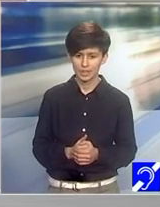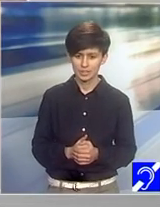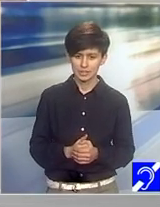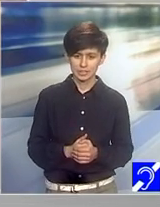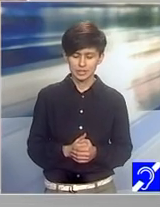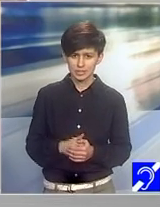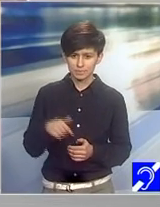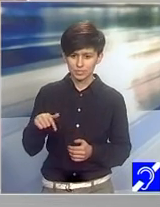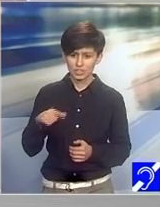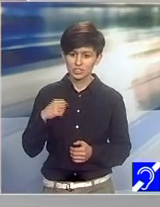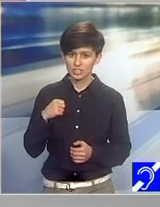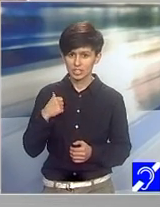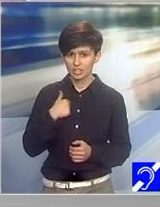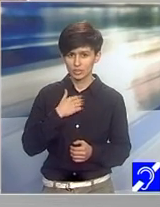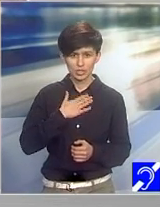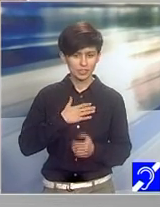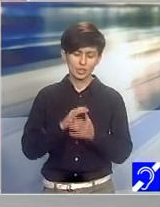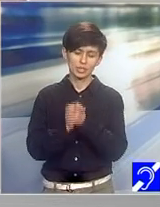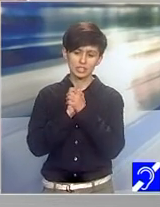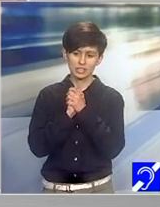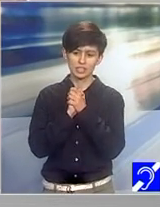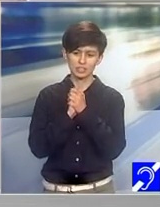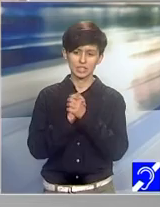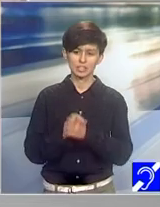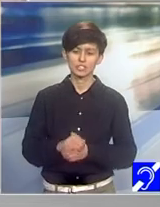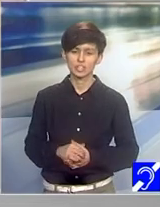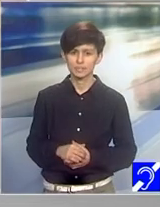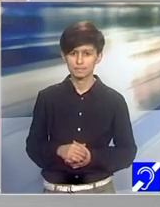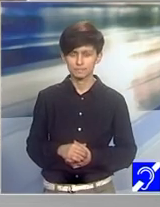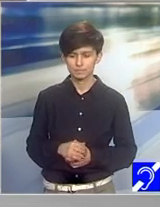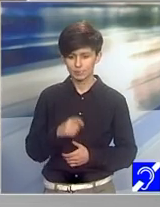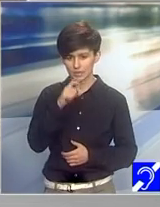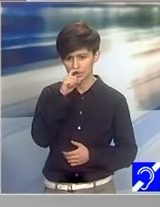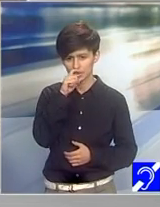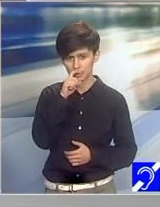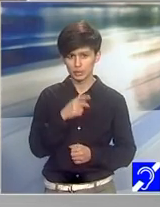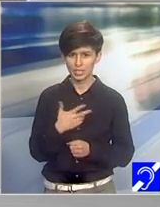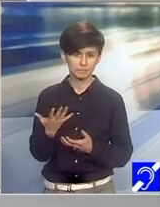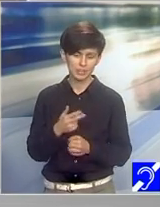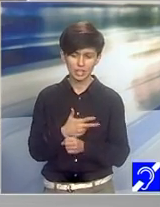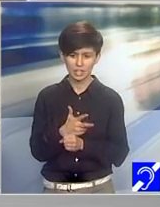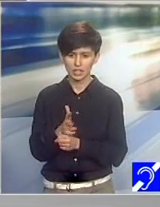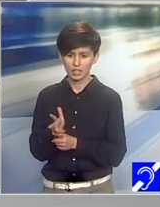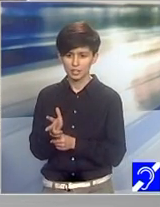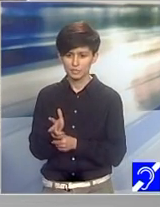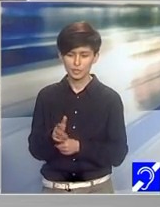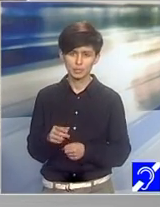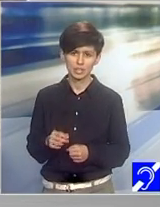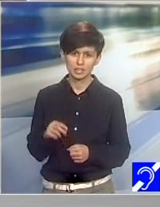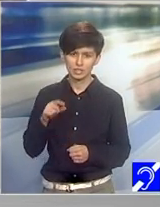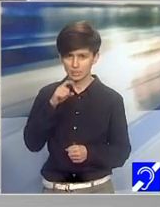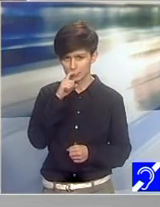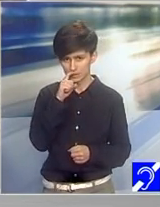care vreau chiar să-i felicit, Vasile Mate, un băiat de altfel extraordinar. El a filmat montat acest un film. Un băiat,